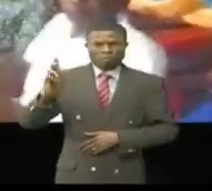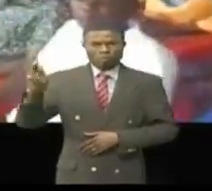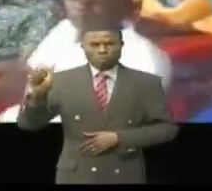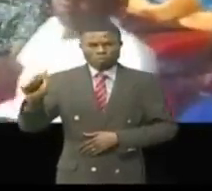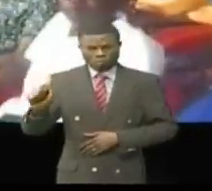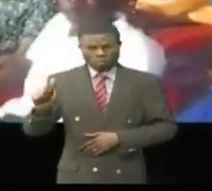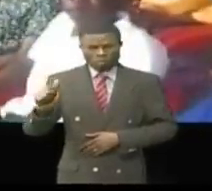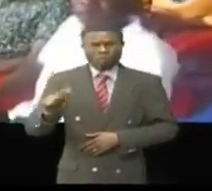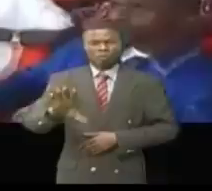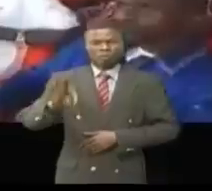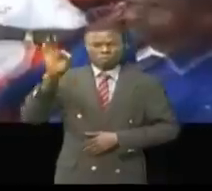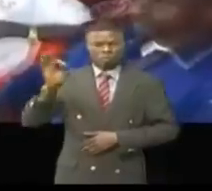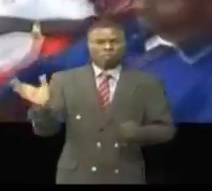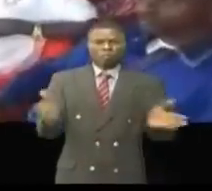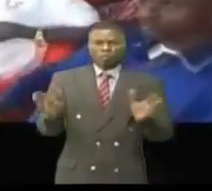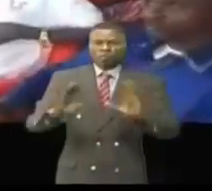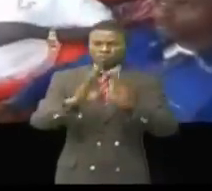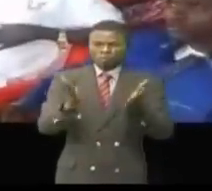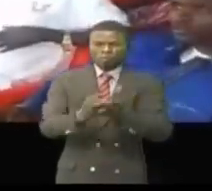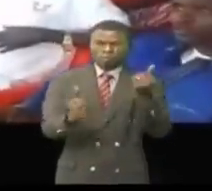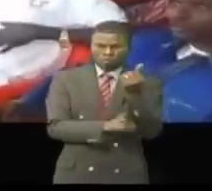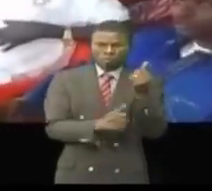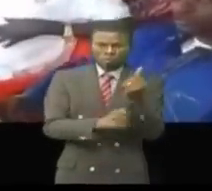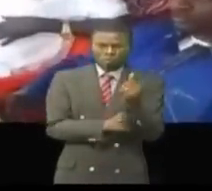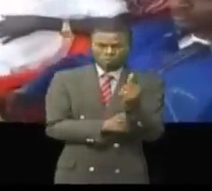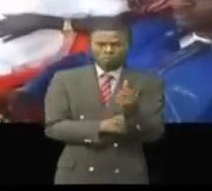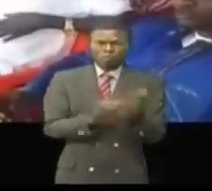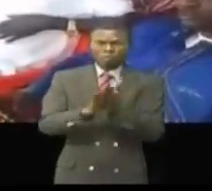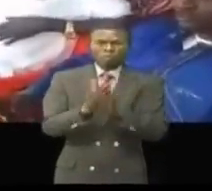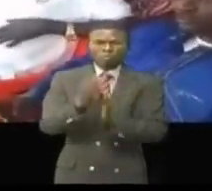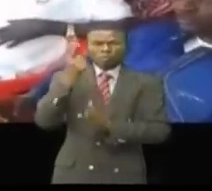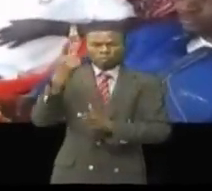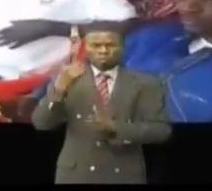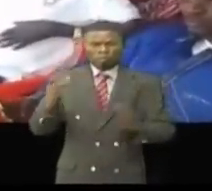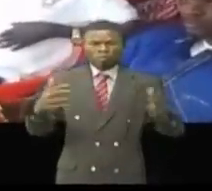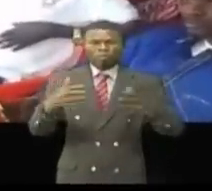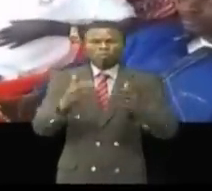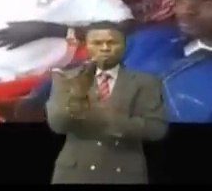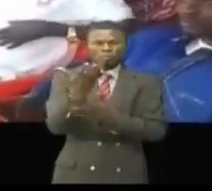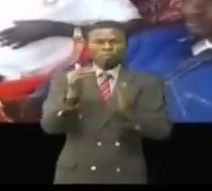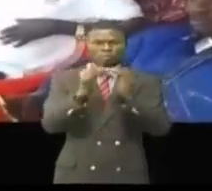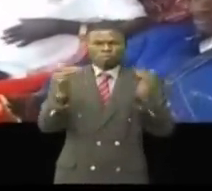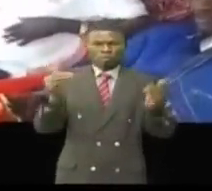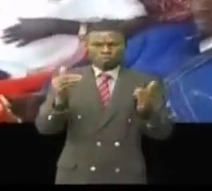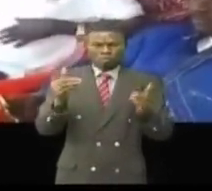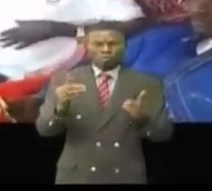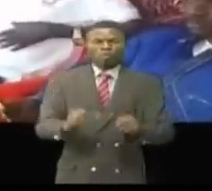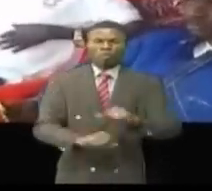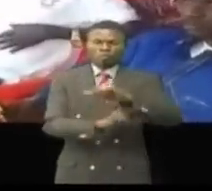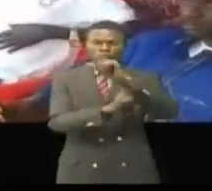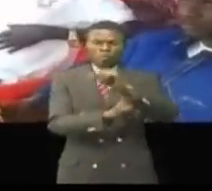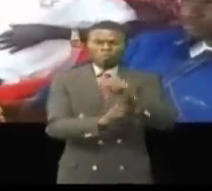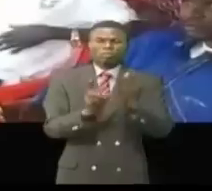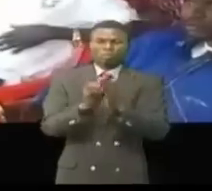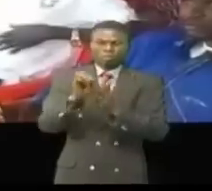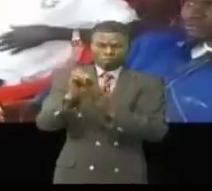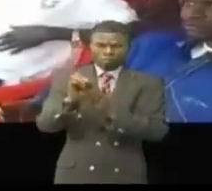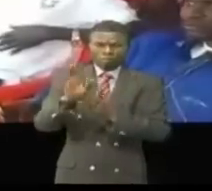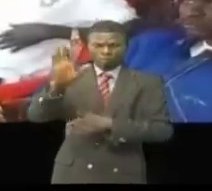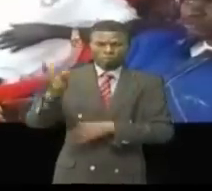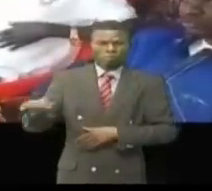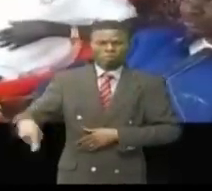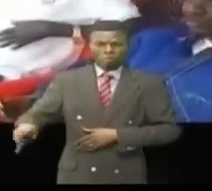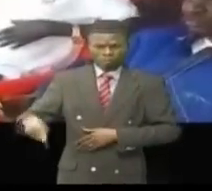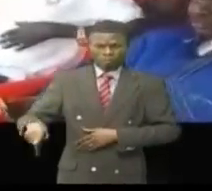l'occasion pour exhorter ses administrés à l'unité, la cohabitation pacifique, pour privilégier le développement de leur